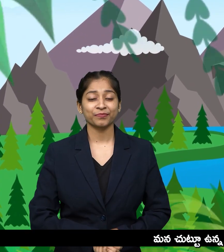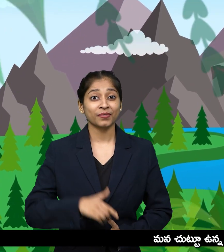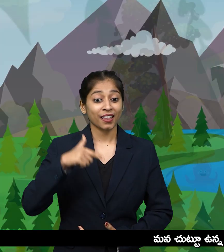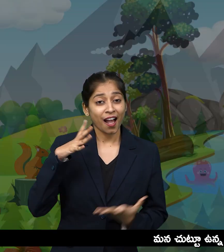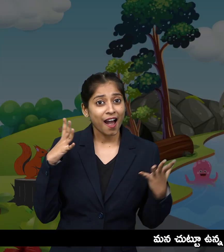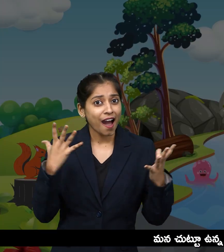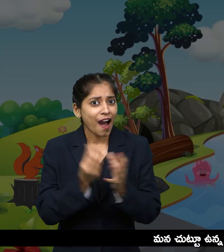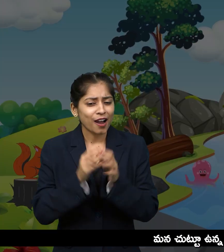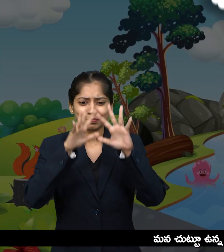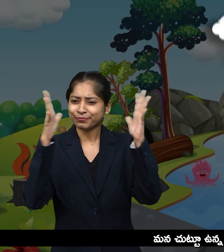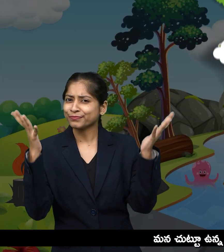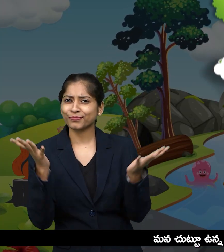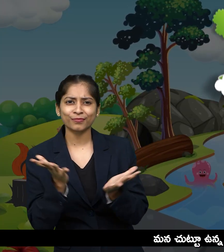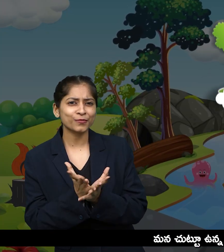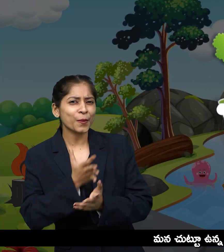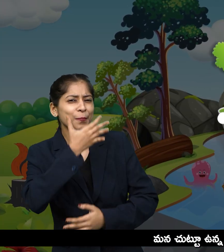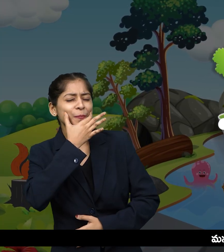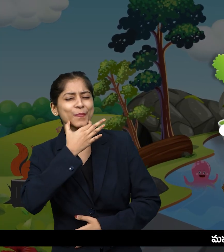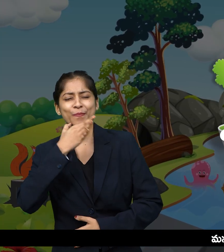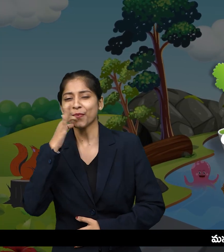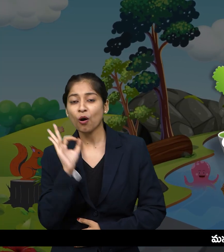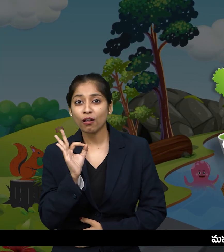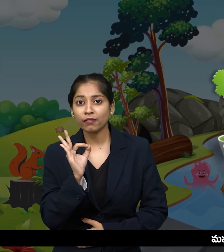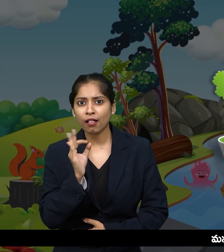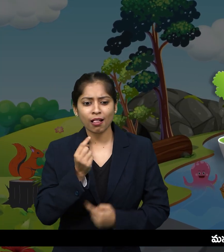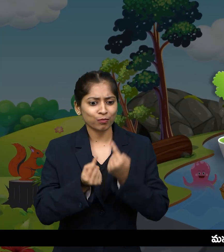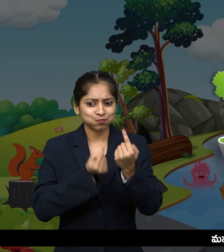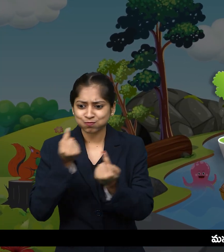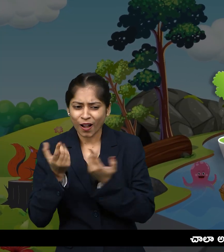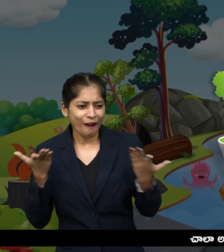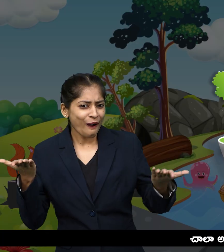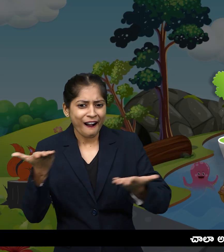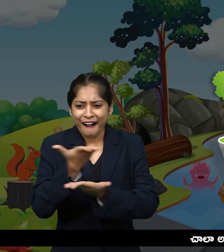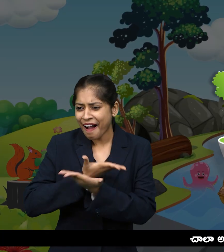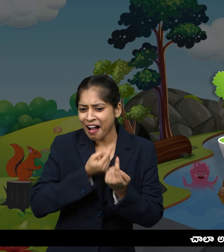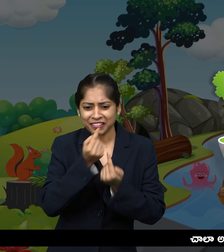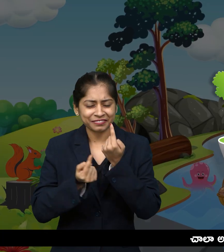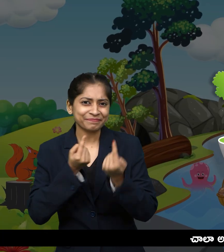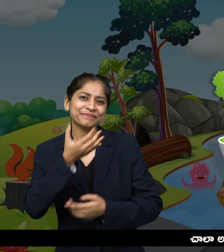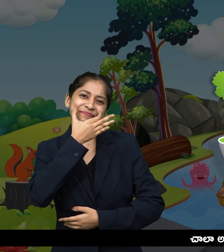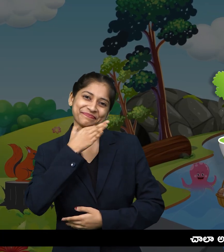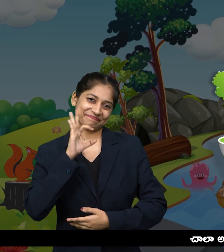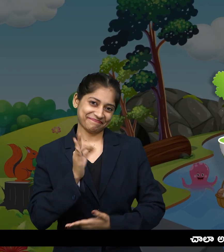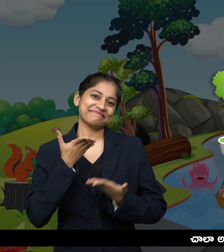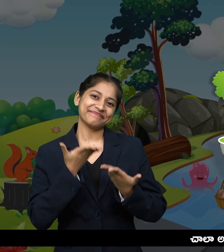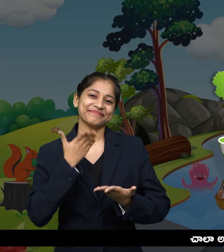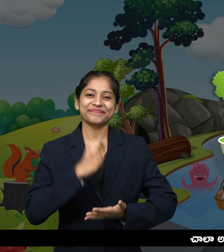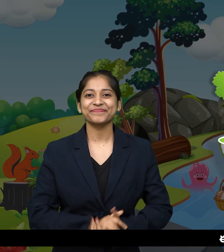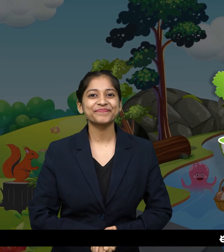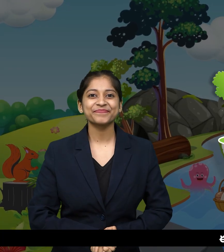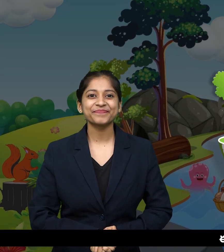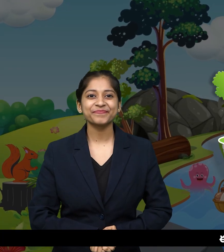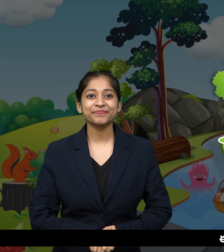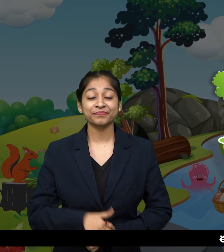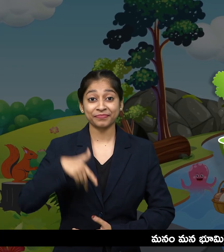మన చుట్టూ ఉన్న అందమైన మొక్కల కారణంగా మన గ్రహం భూమి చాలా అందంగా కనిపిస్తుంది.